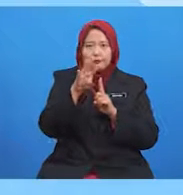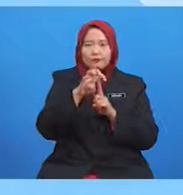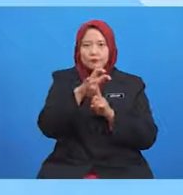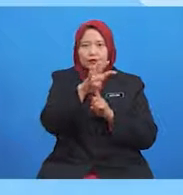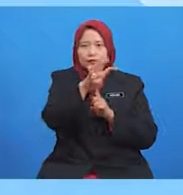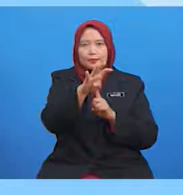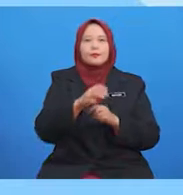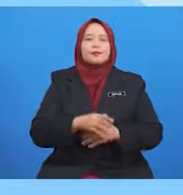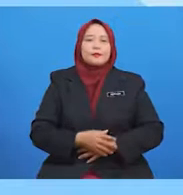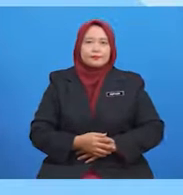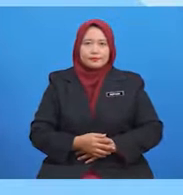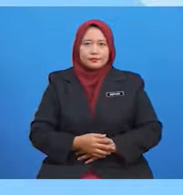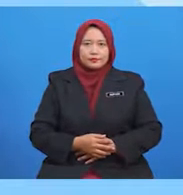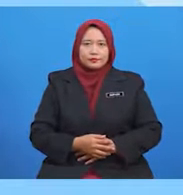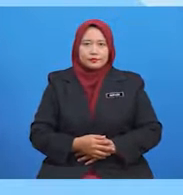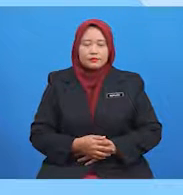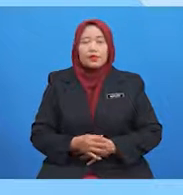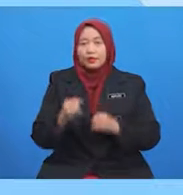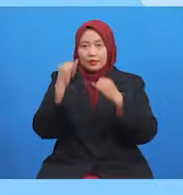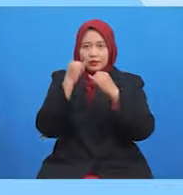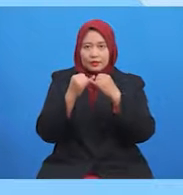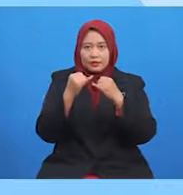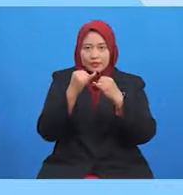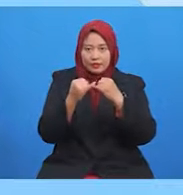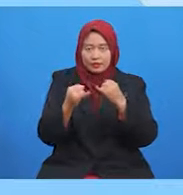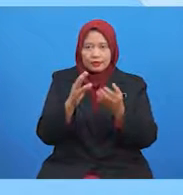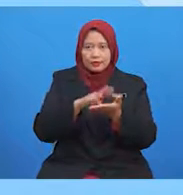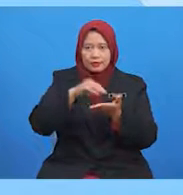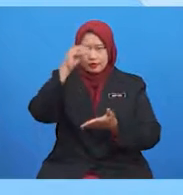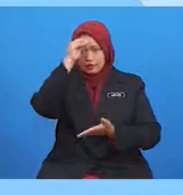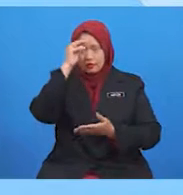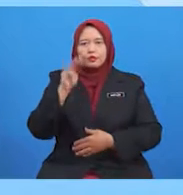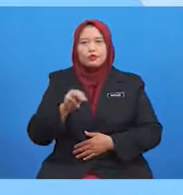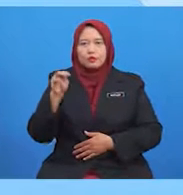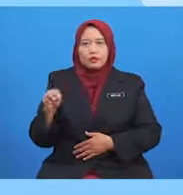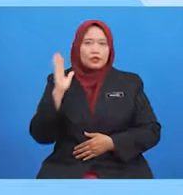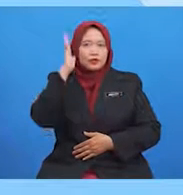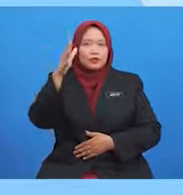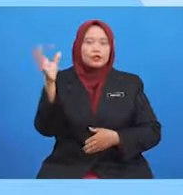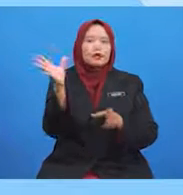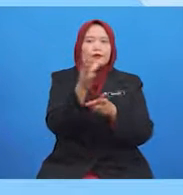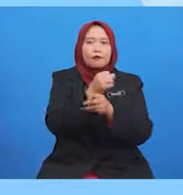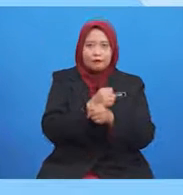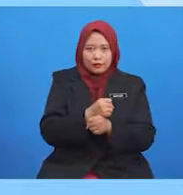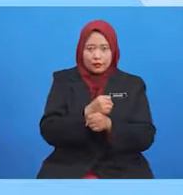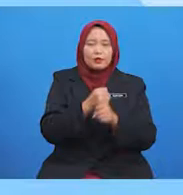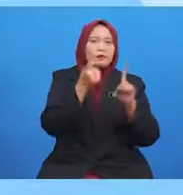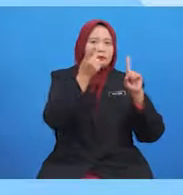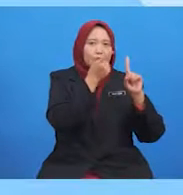nukleus. Di akhir pembelajaran ini, murid akan dapat